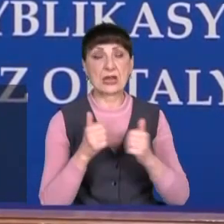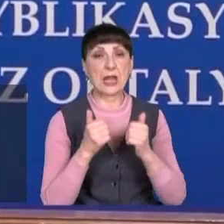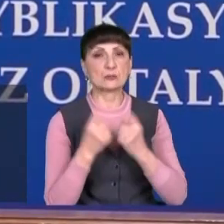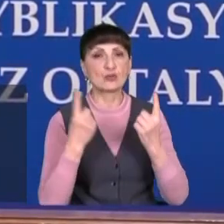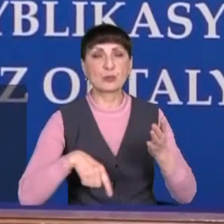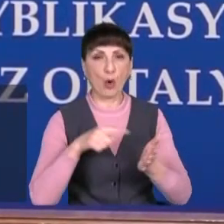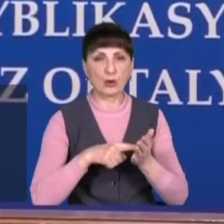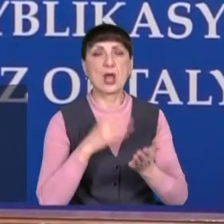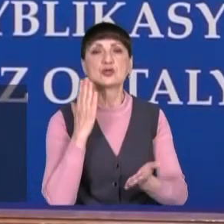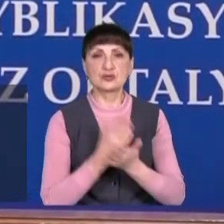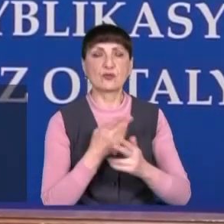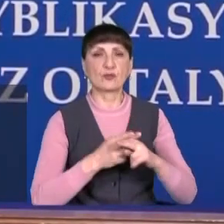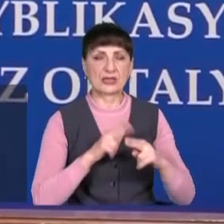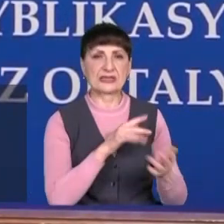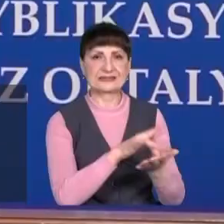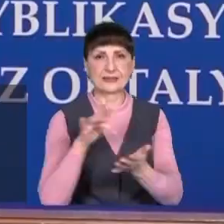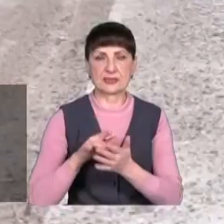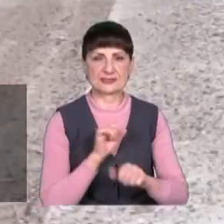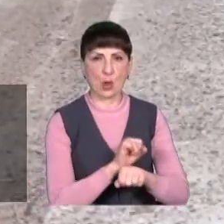городов существуют такие центры.